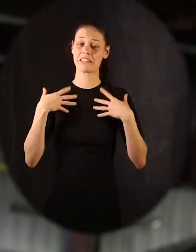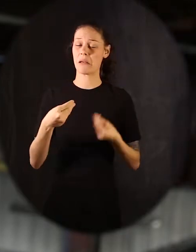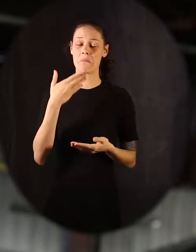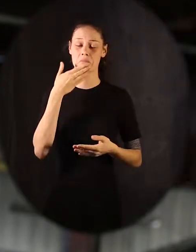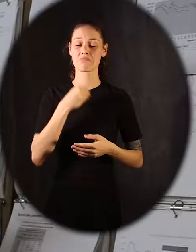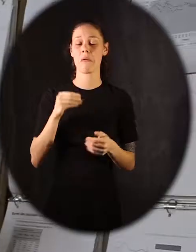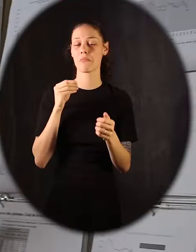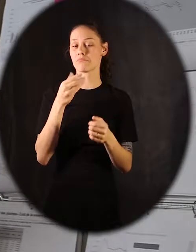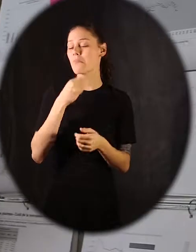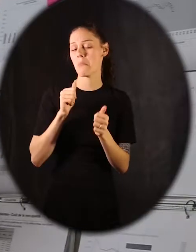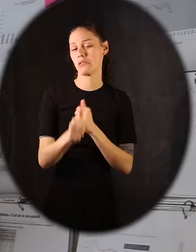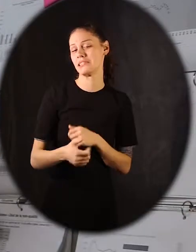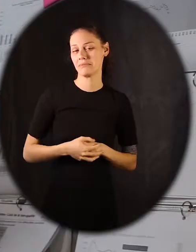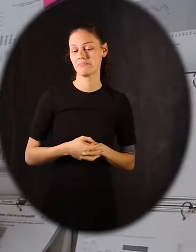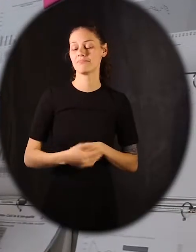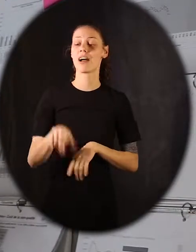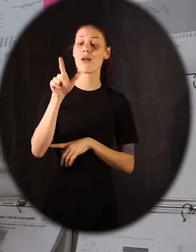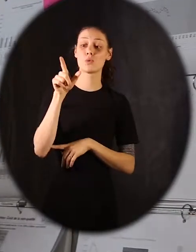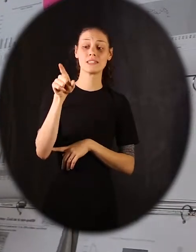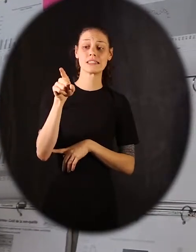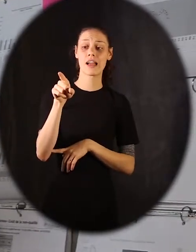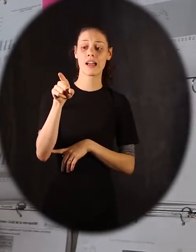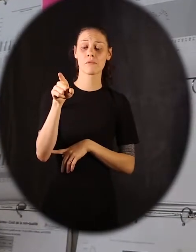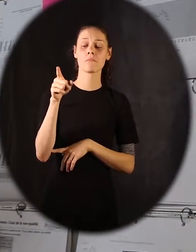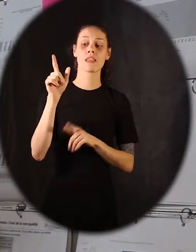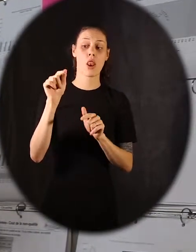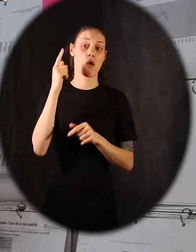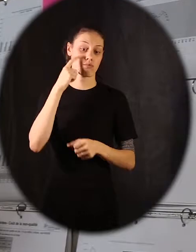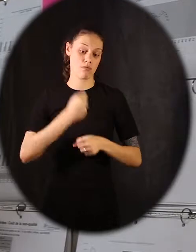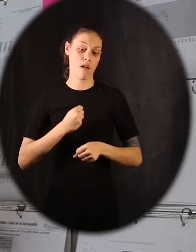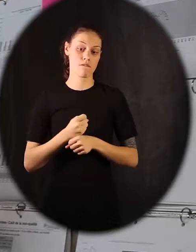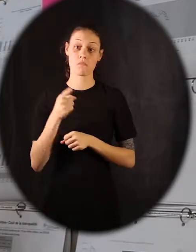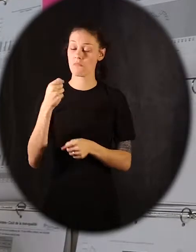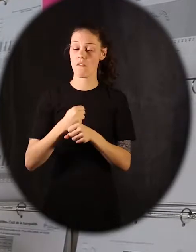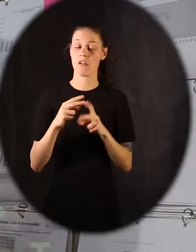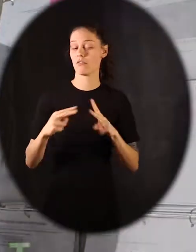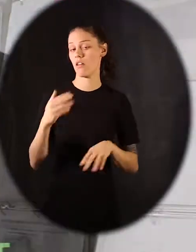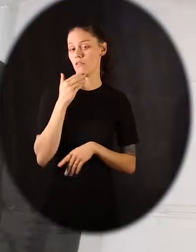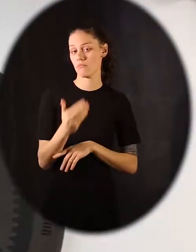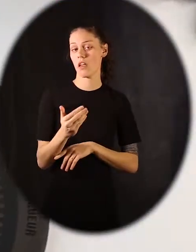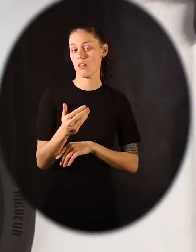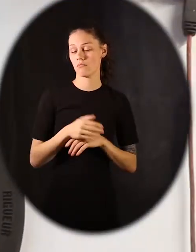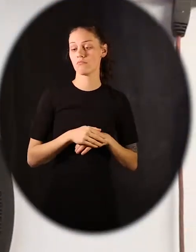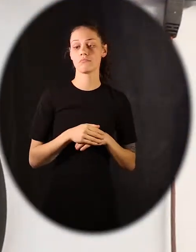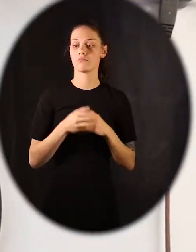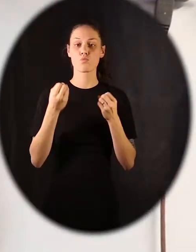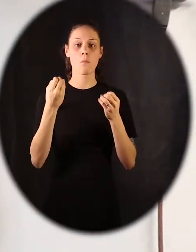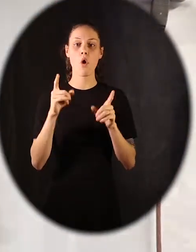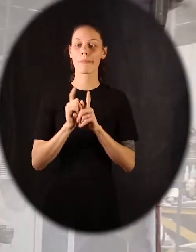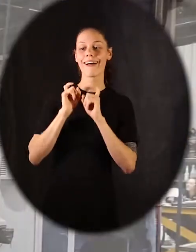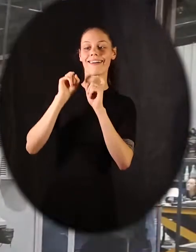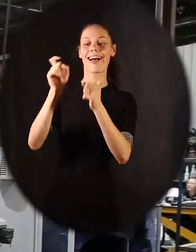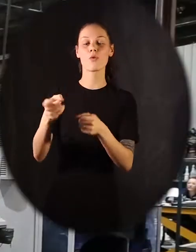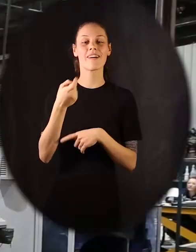bien passé. Qu'on peut dire, c'est que Lucien, effectivement, il est là pour accomplir une tâche, puis il l'accomplit très bien. On ne fait pas de cadeau